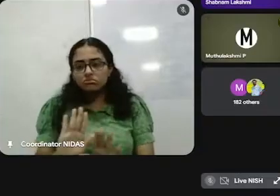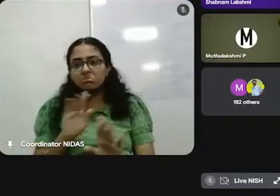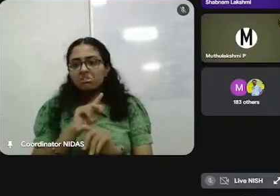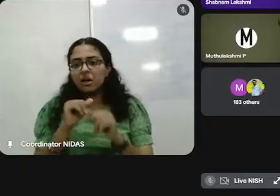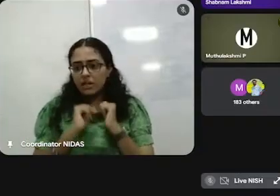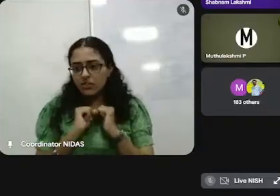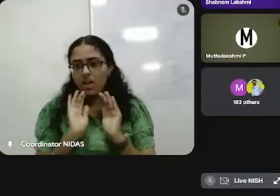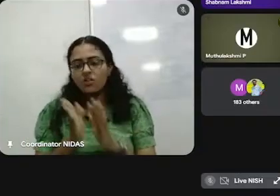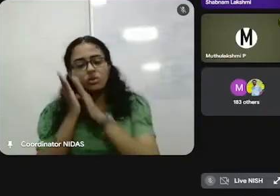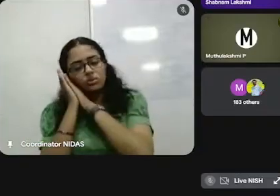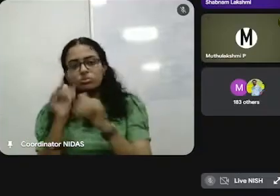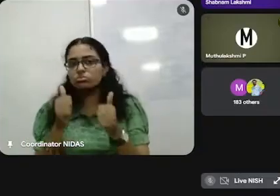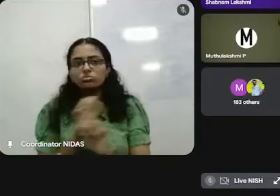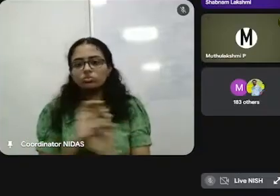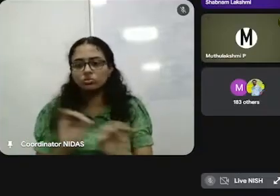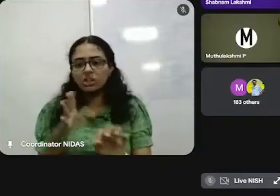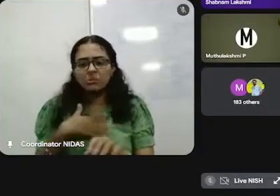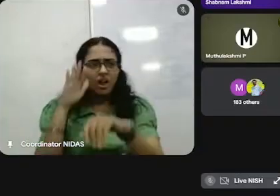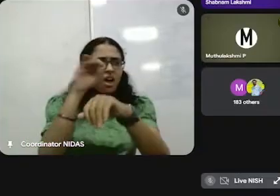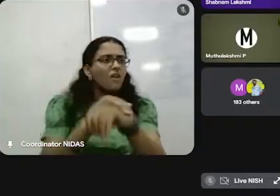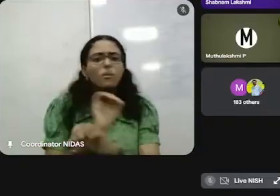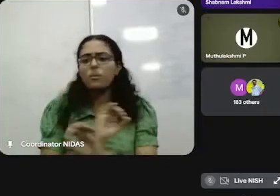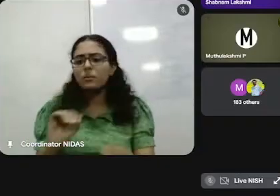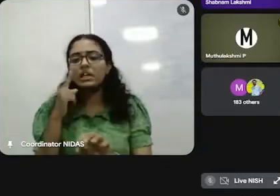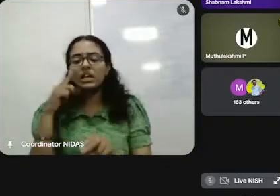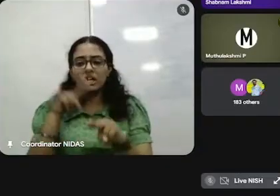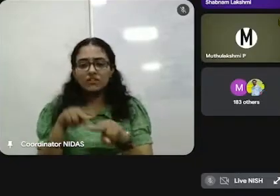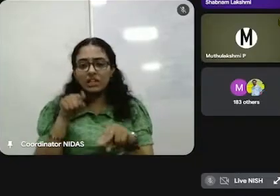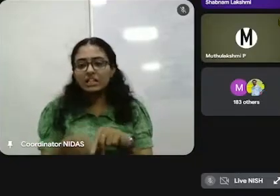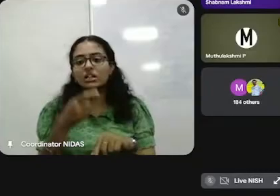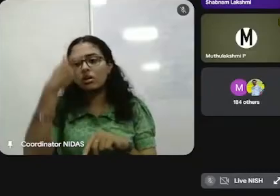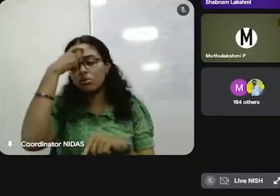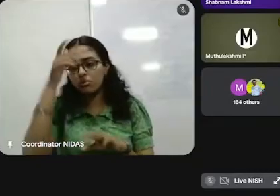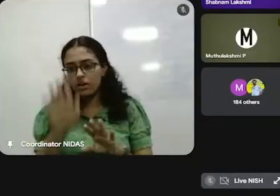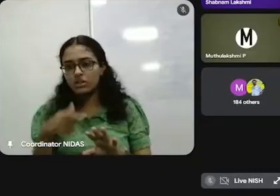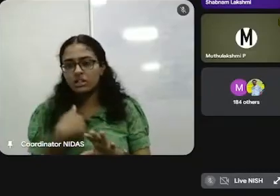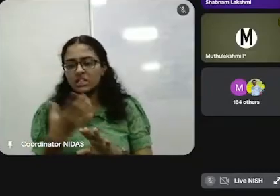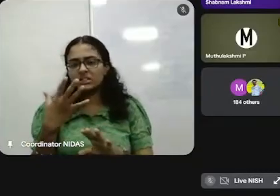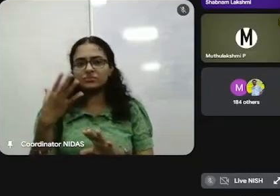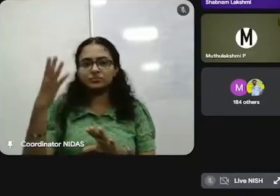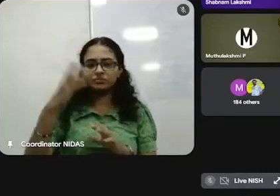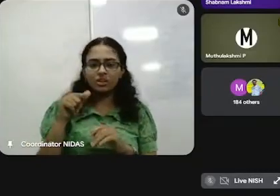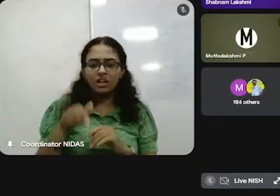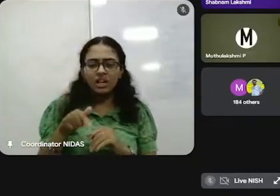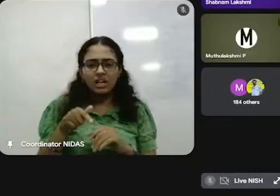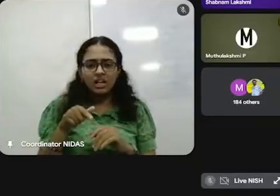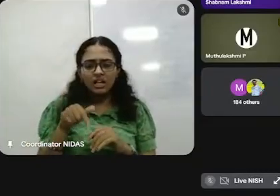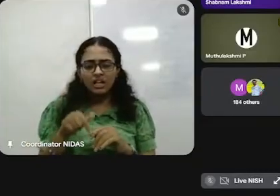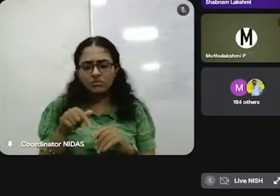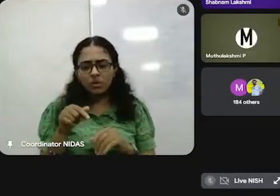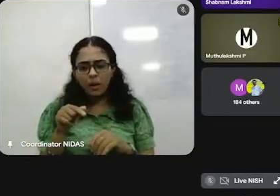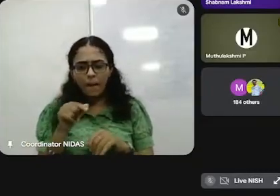നമ്മൾ അത് ഐഡന്റിഫൈ ചെയ്യേയില്ല. അപ്പം അതുകൊണ്ടായിരിക്കാം പകൽ സമയത്ത് ക്ഷീണവും ഉറക്കം കൂടുതലായിട്ട് വരുന്നത്. അപ്പൊ ഇത്രത്തോളം സിംറ്റംസ്